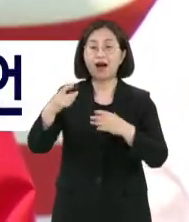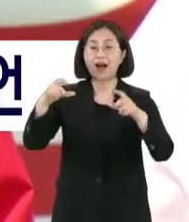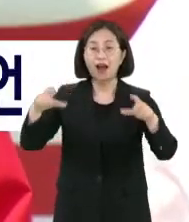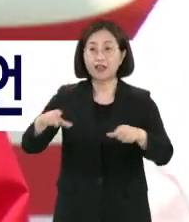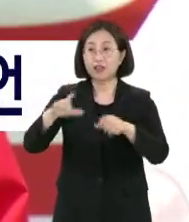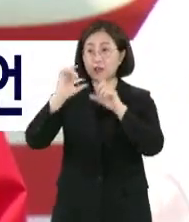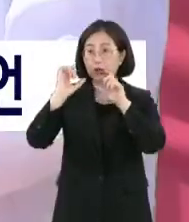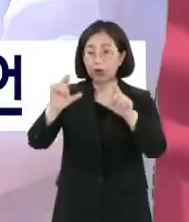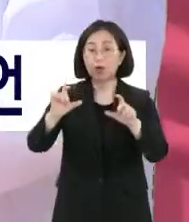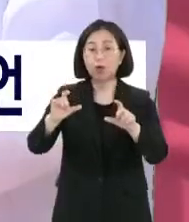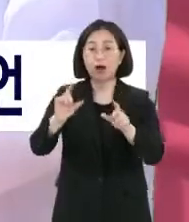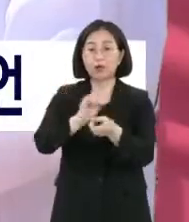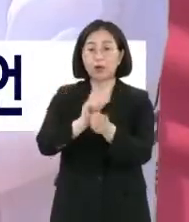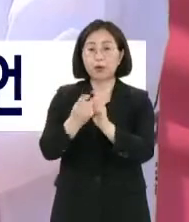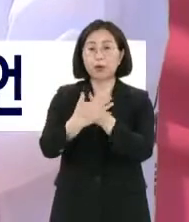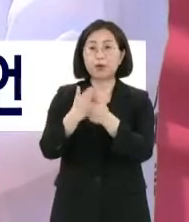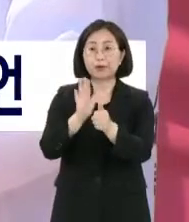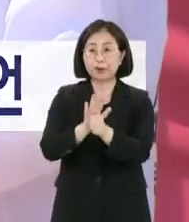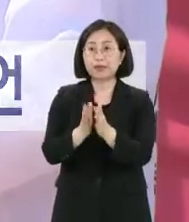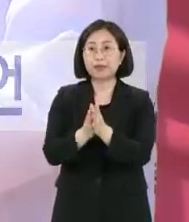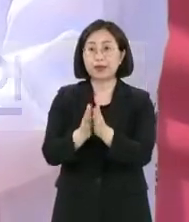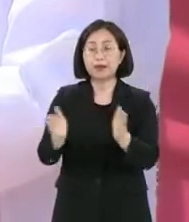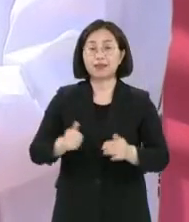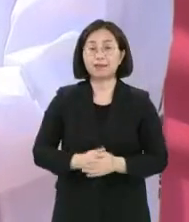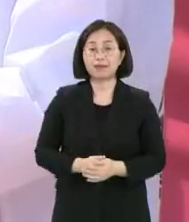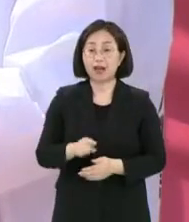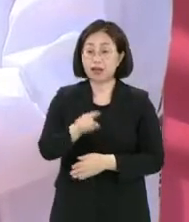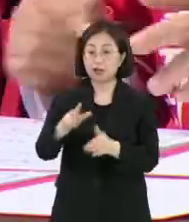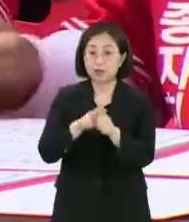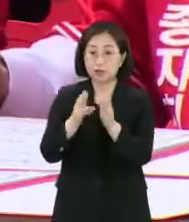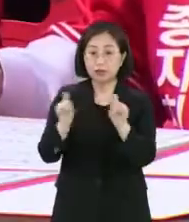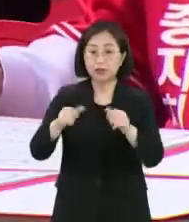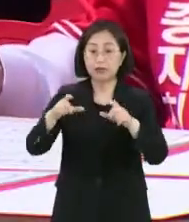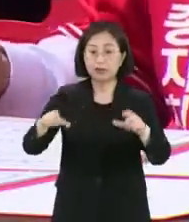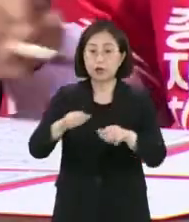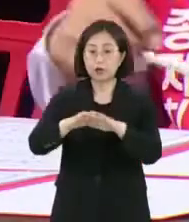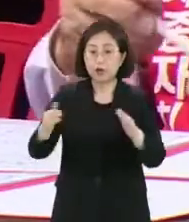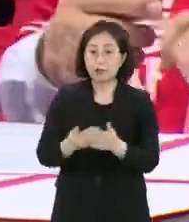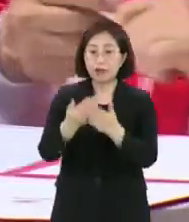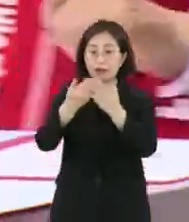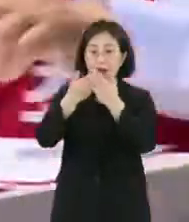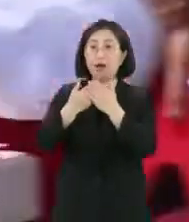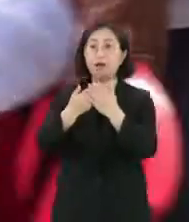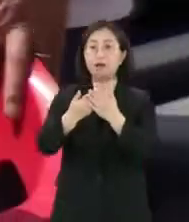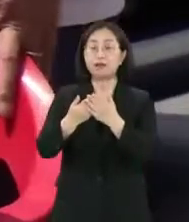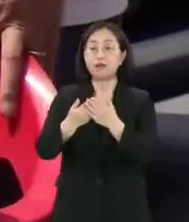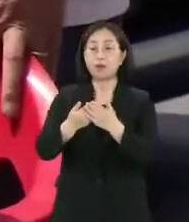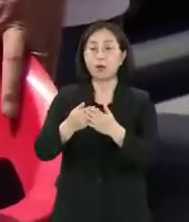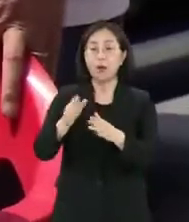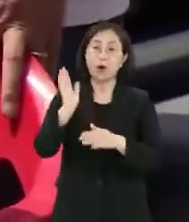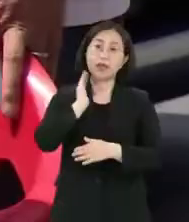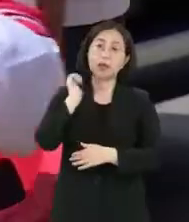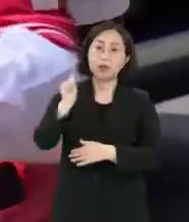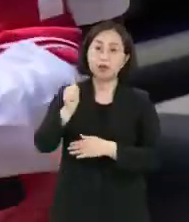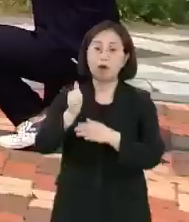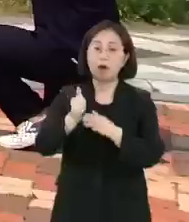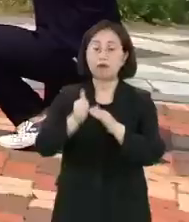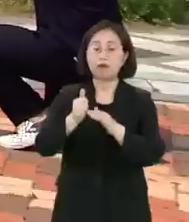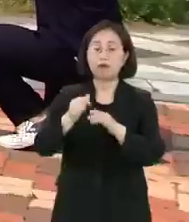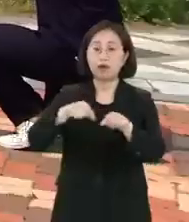선언과 함께 공조체제에 들어갔습니다. 이들 후보들은 지역균형 발전을 토대로 현 정부의 성공에